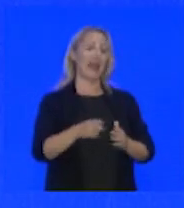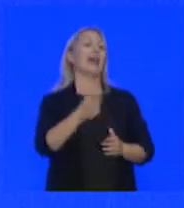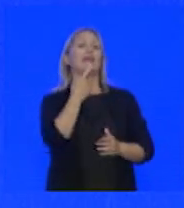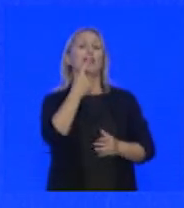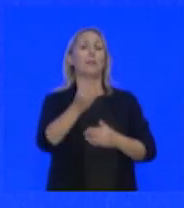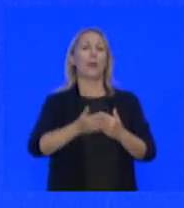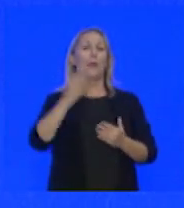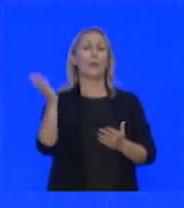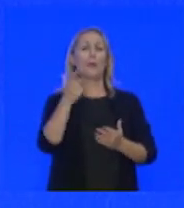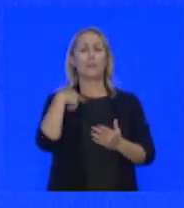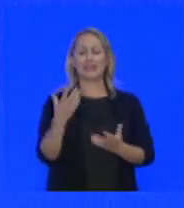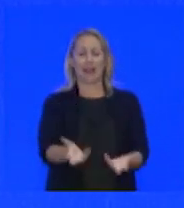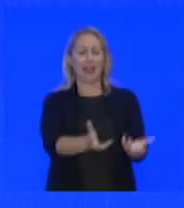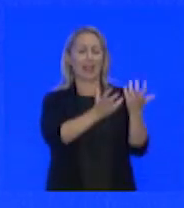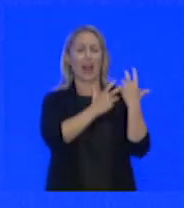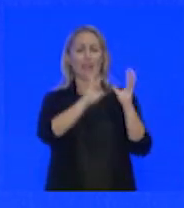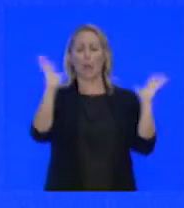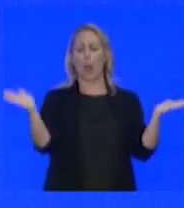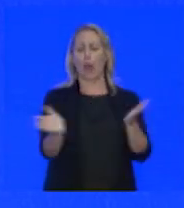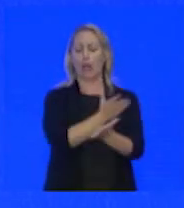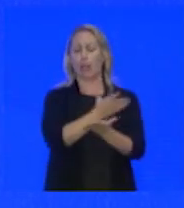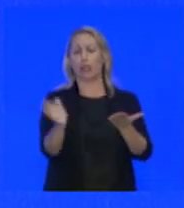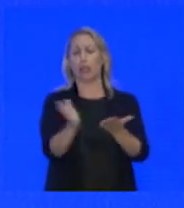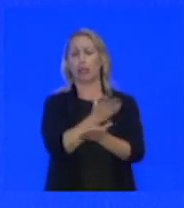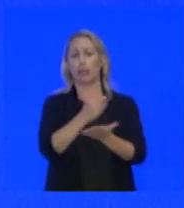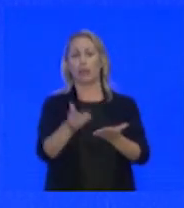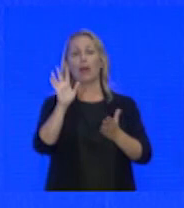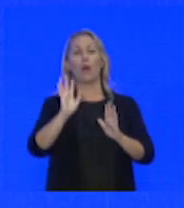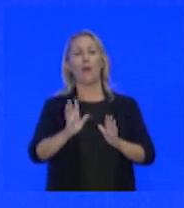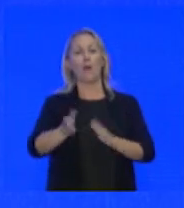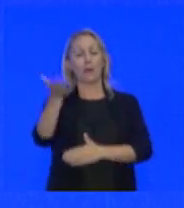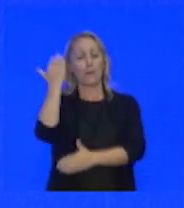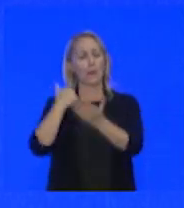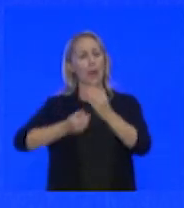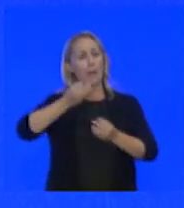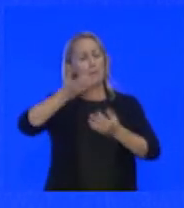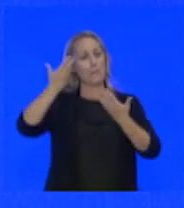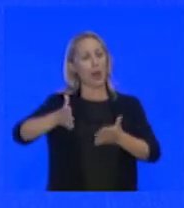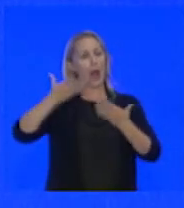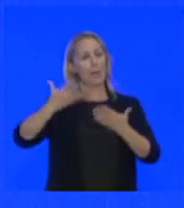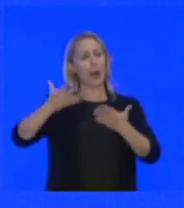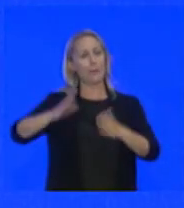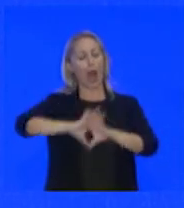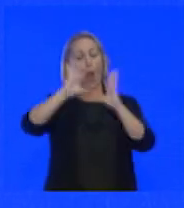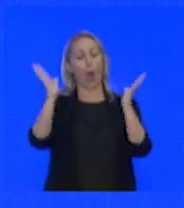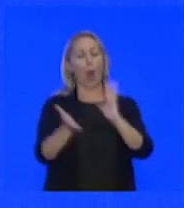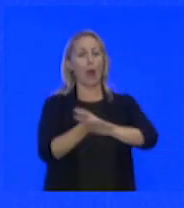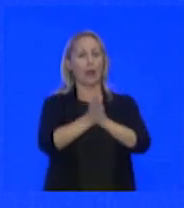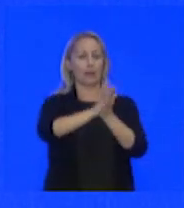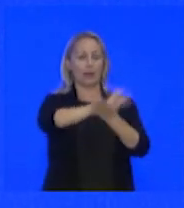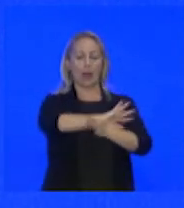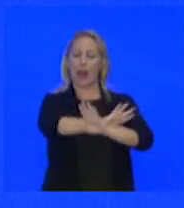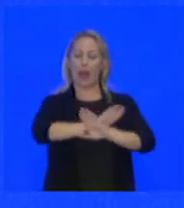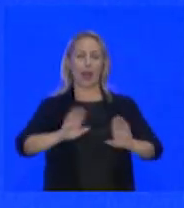περί καμένης γης. Υπόθηκαν τόσο πολύ στο παρελθόν, που τελικά κάηκαν και τα ίδια.